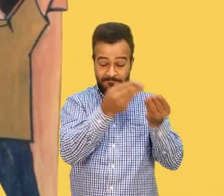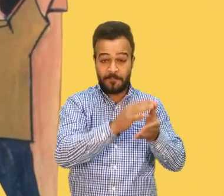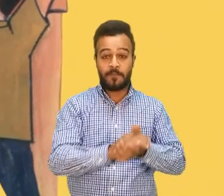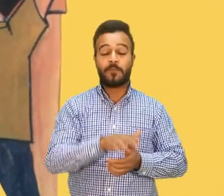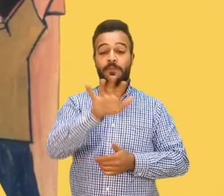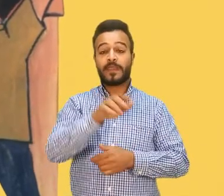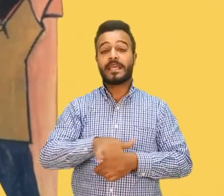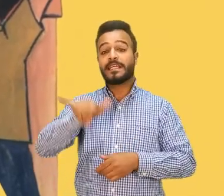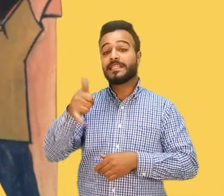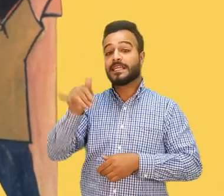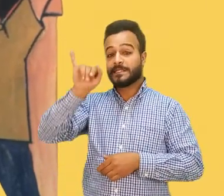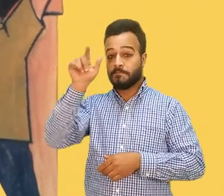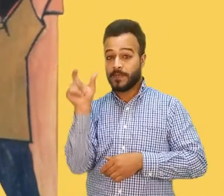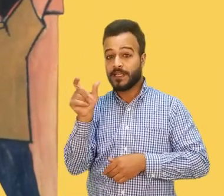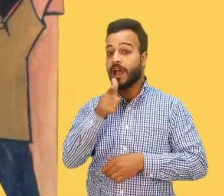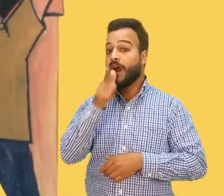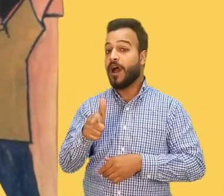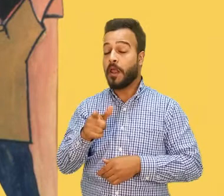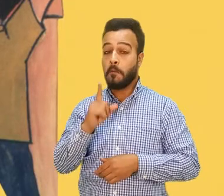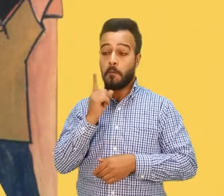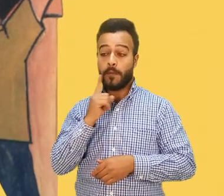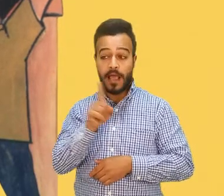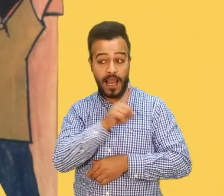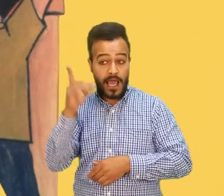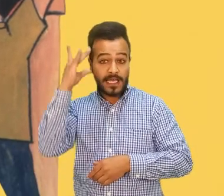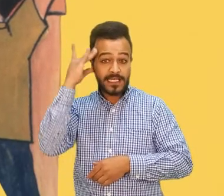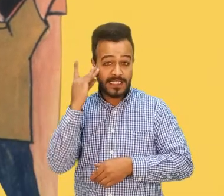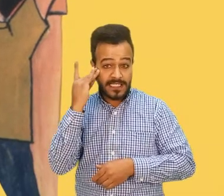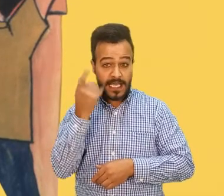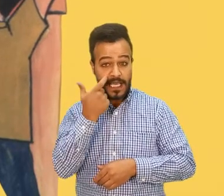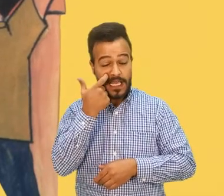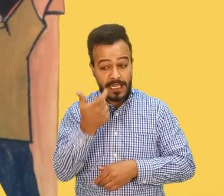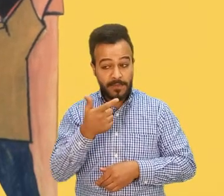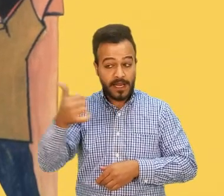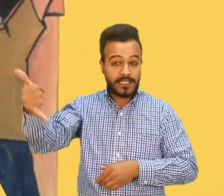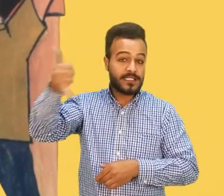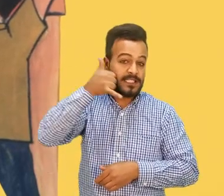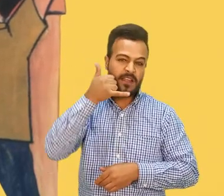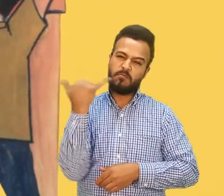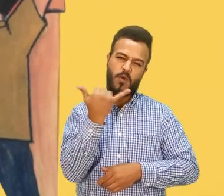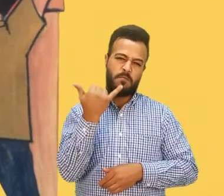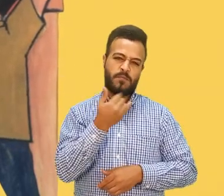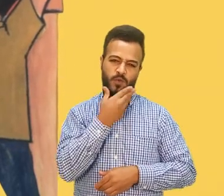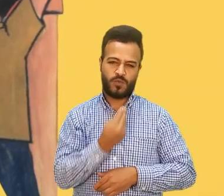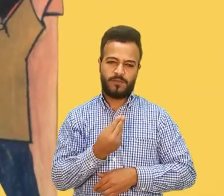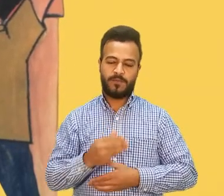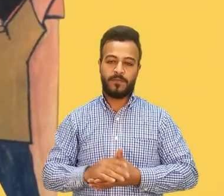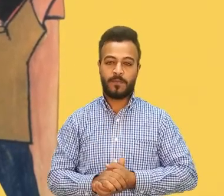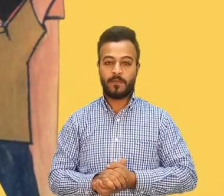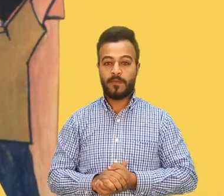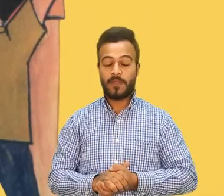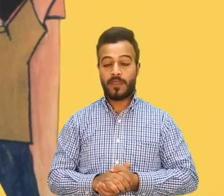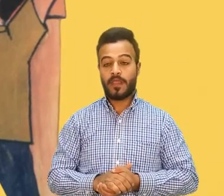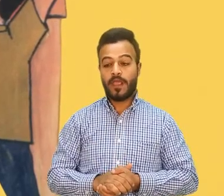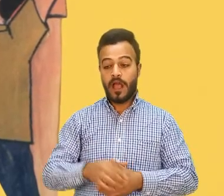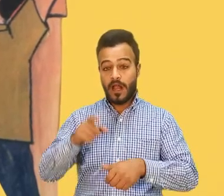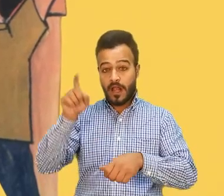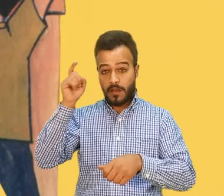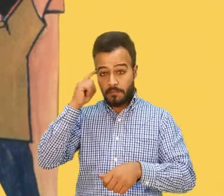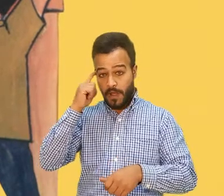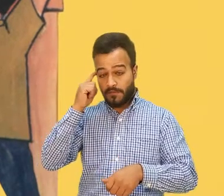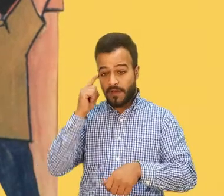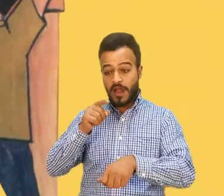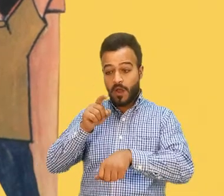قالت ياسمين: ماما، لا تنسي أن تتصلي بنا بالهاتف. حالما أستقر